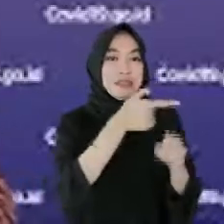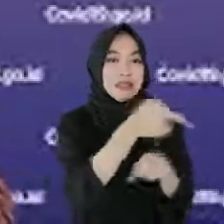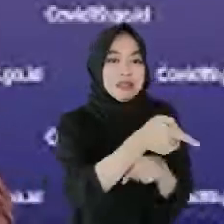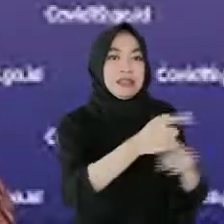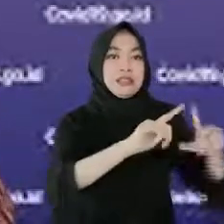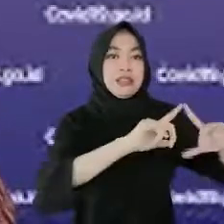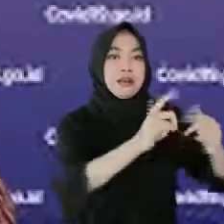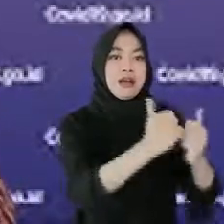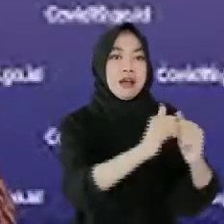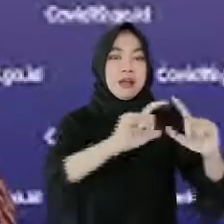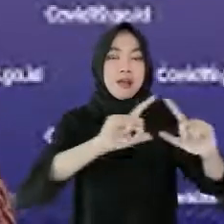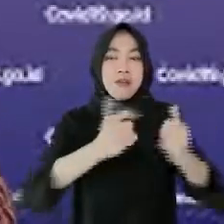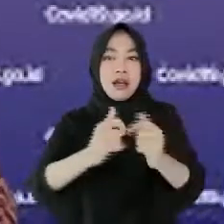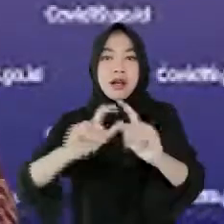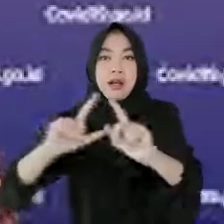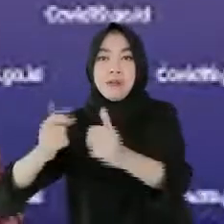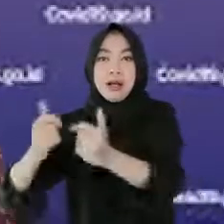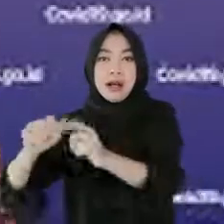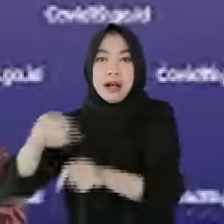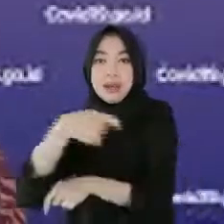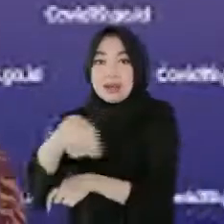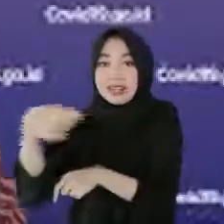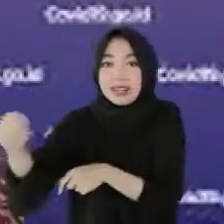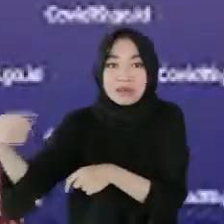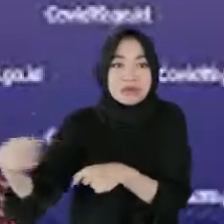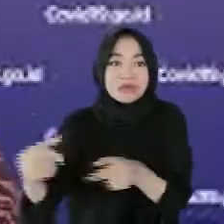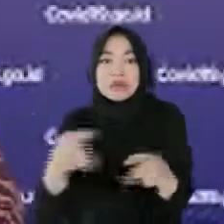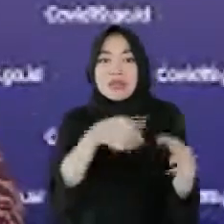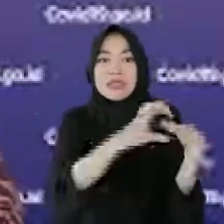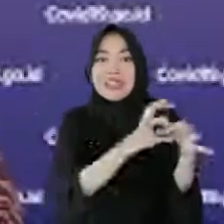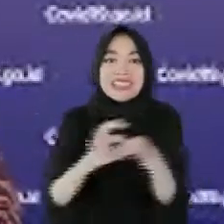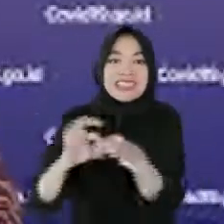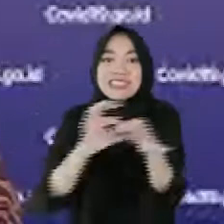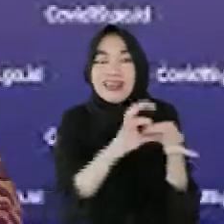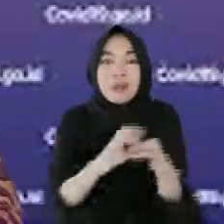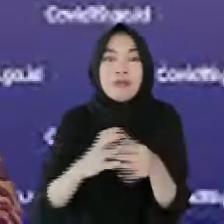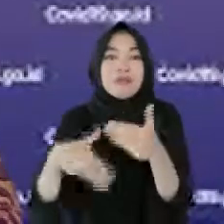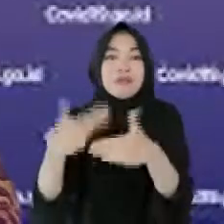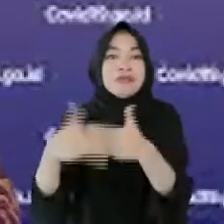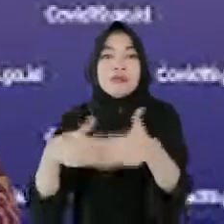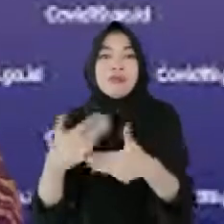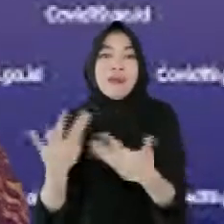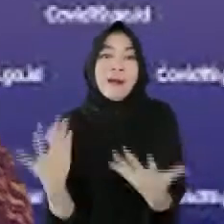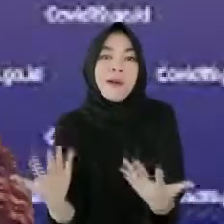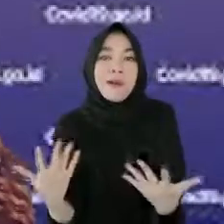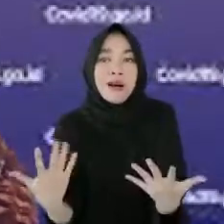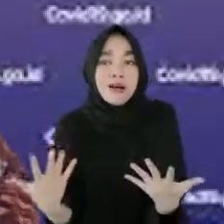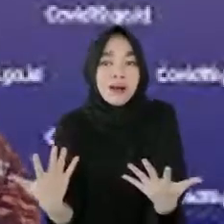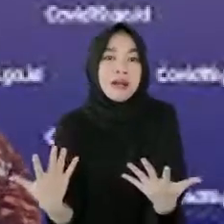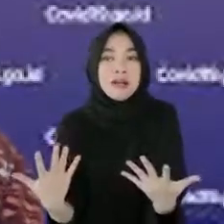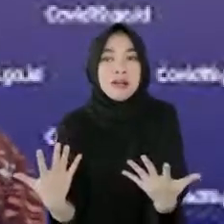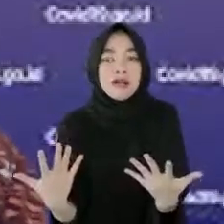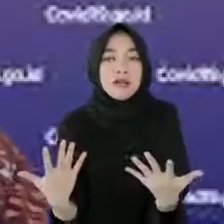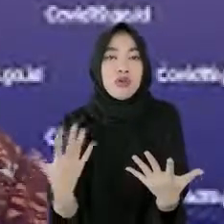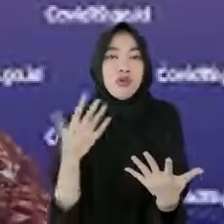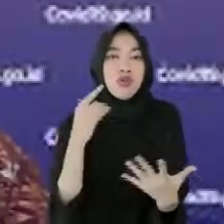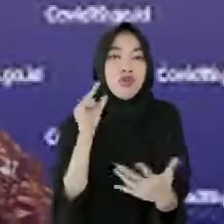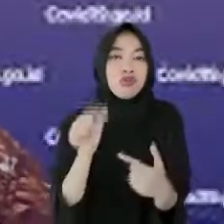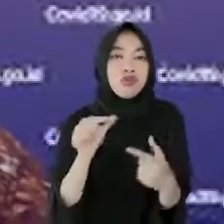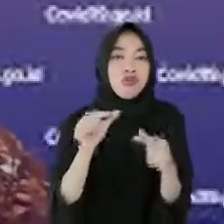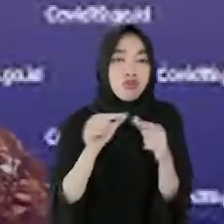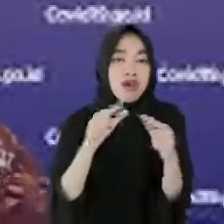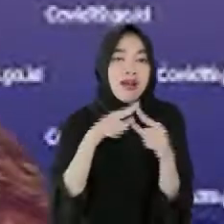kelembagaan yang dilakukan saat ini demi suksesnya phone 20dan juga untuk event-event